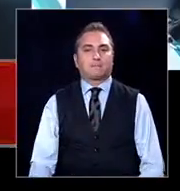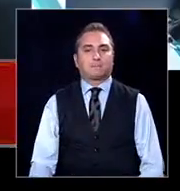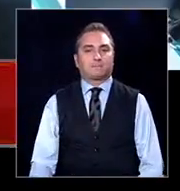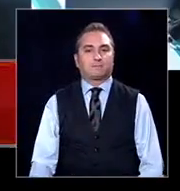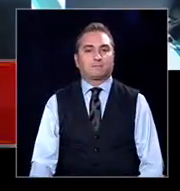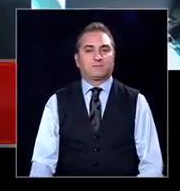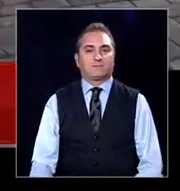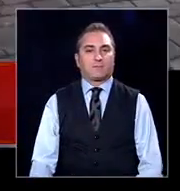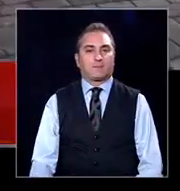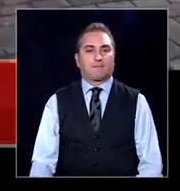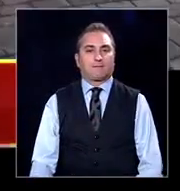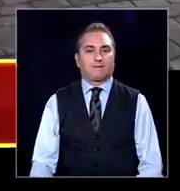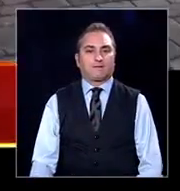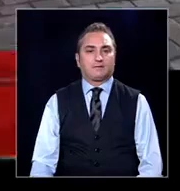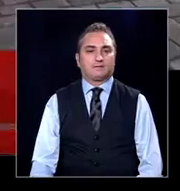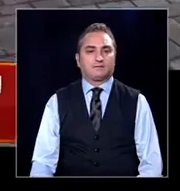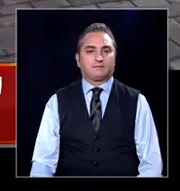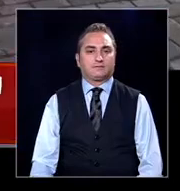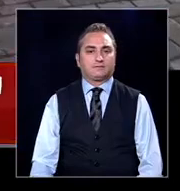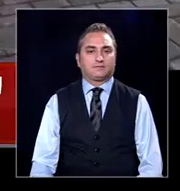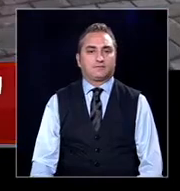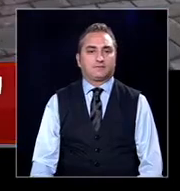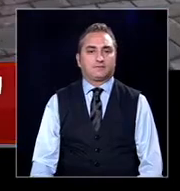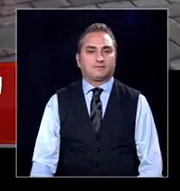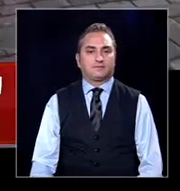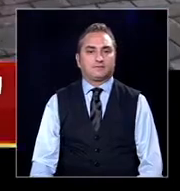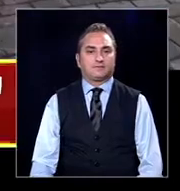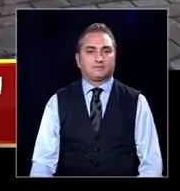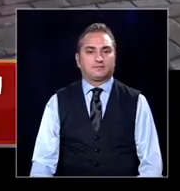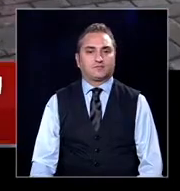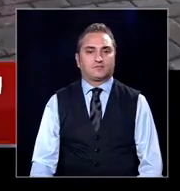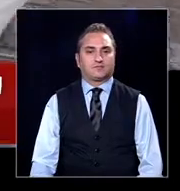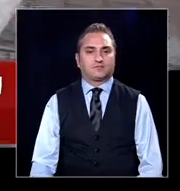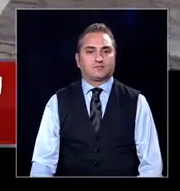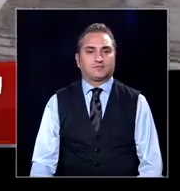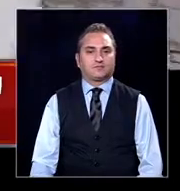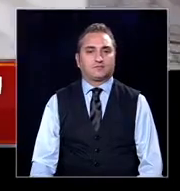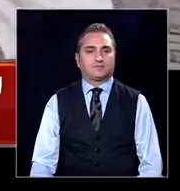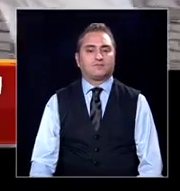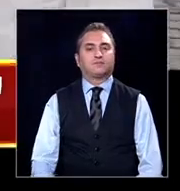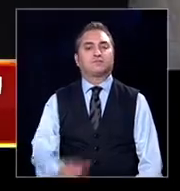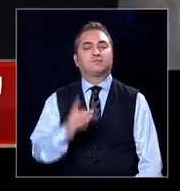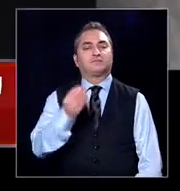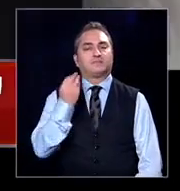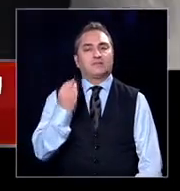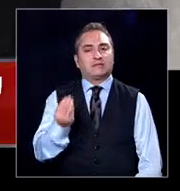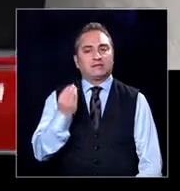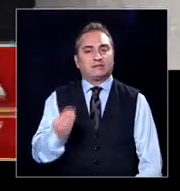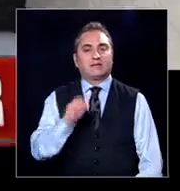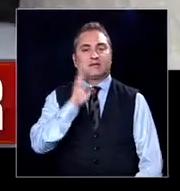O an korktuğumuz şey hastalık kapma korkusu değil, vatandaşa hizmet ulaştıramazsak korkusu. O iyiliği ders